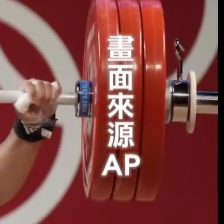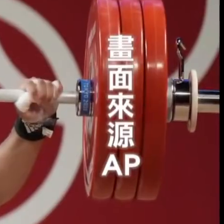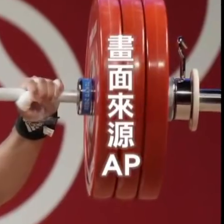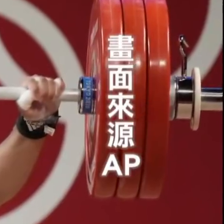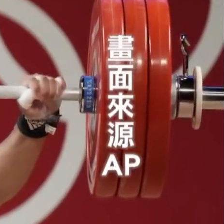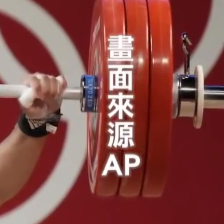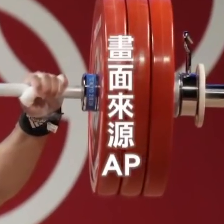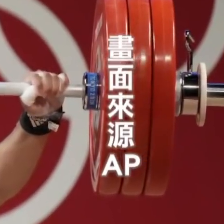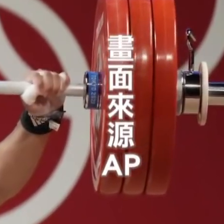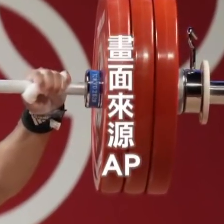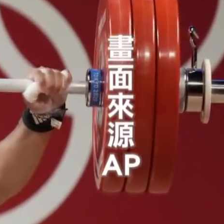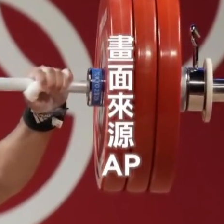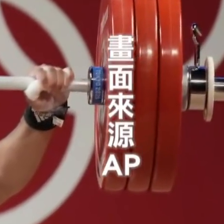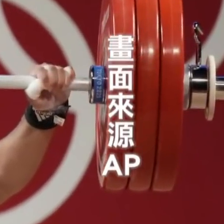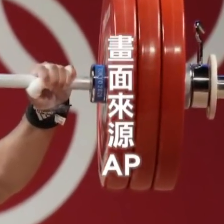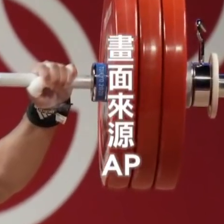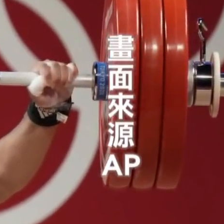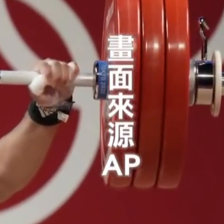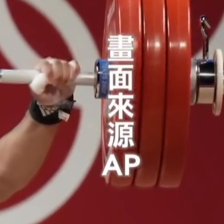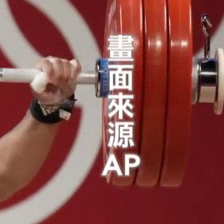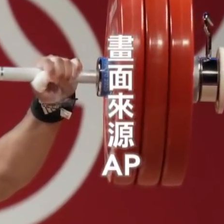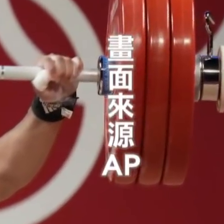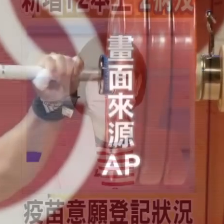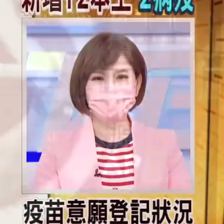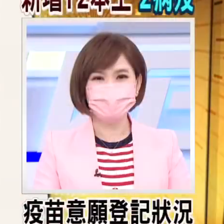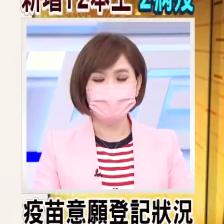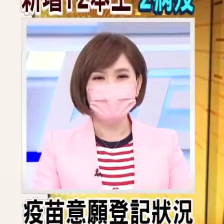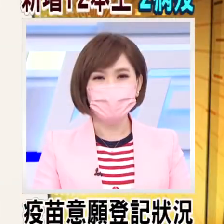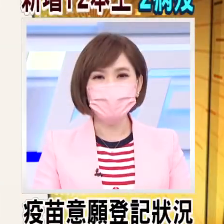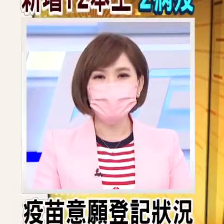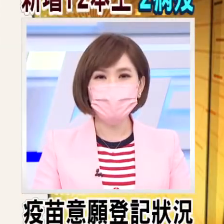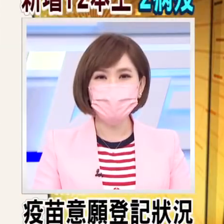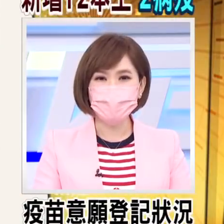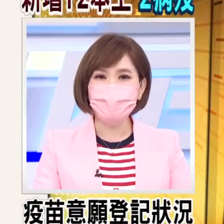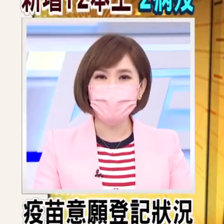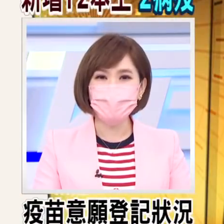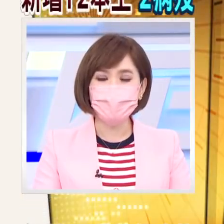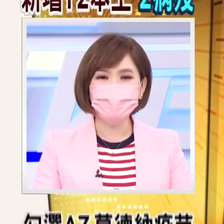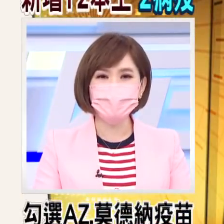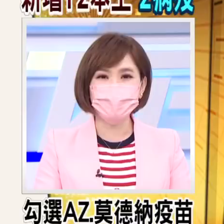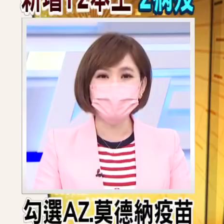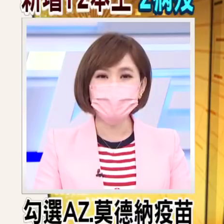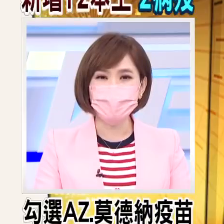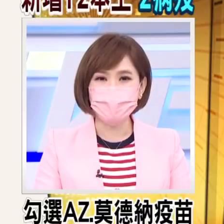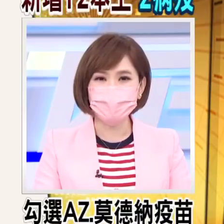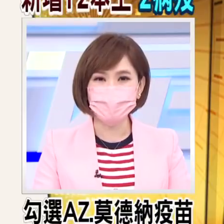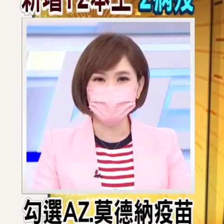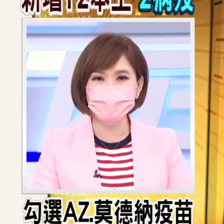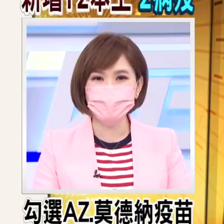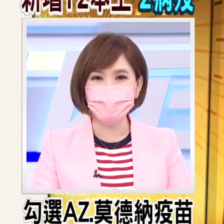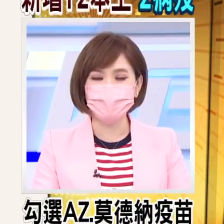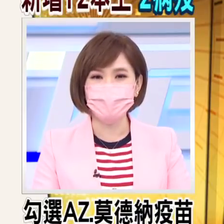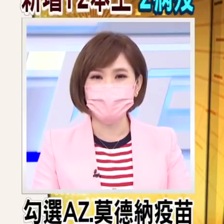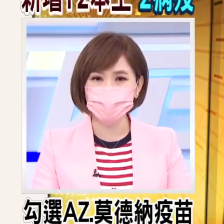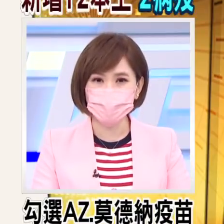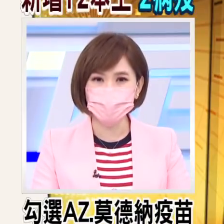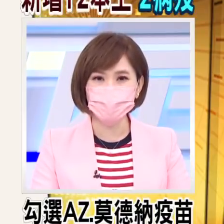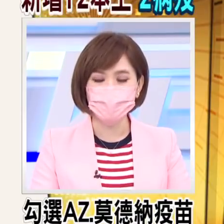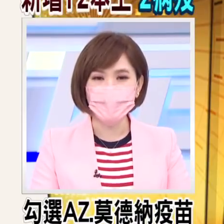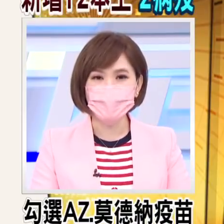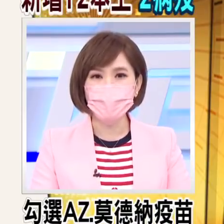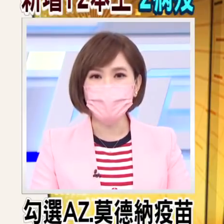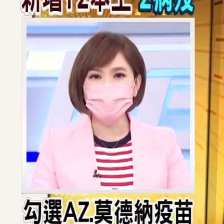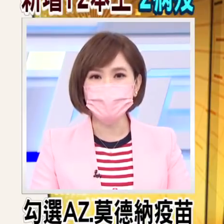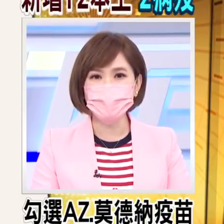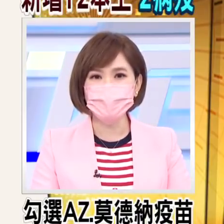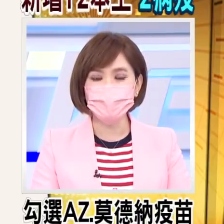眼成绩。TVBS 新闻连志洲宣台北报道。 关注奥运也要留意到这个疫苗的施打的这顺